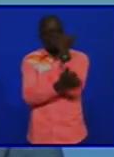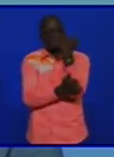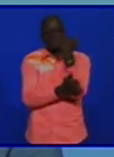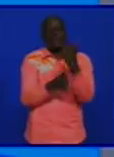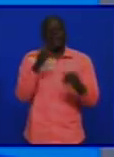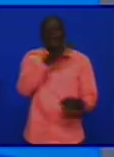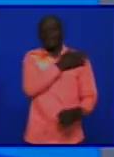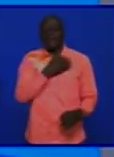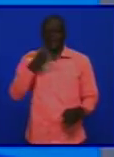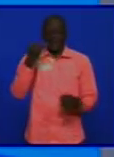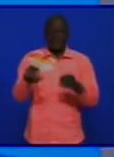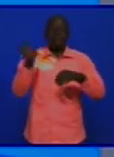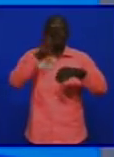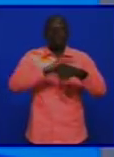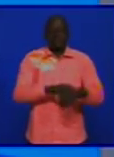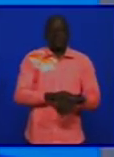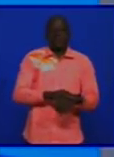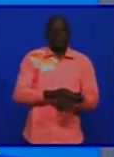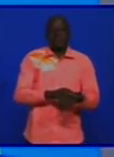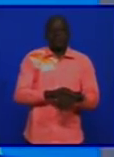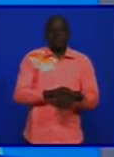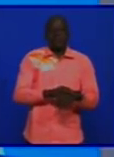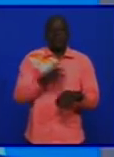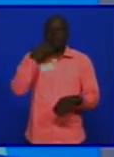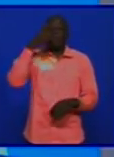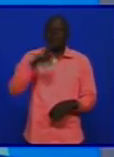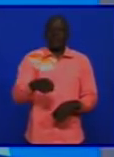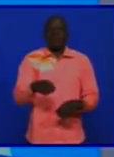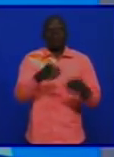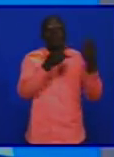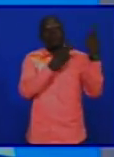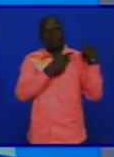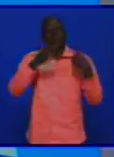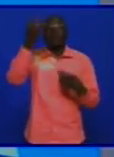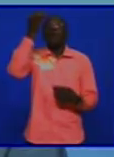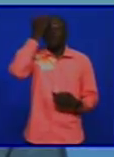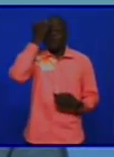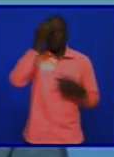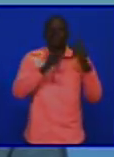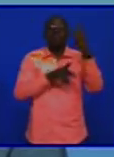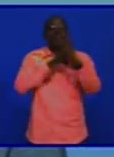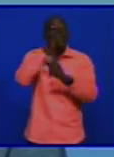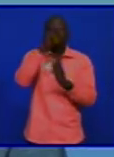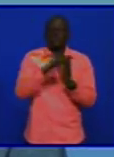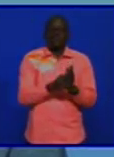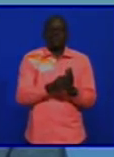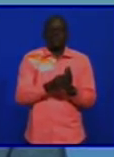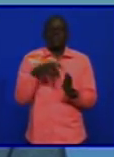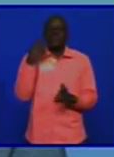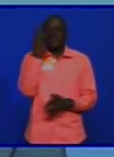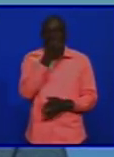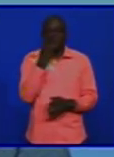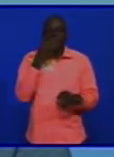sont mis en évidence, il faut le porter à la connaissance du public. Donc, c'est là